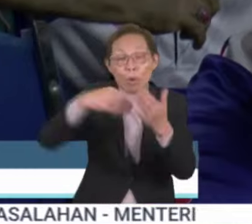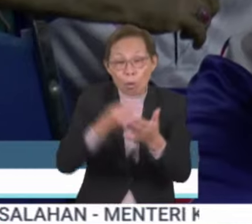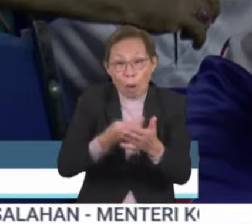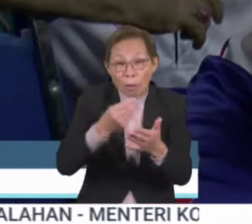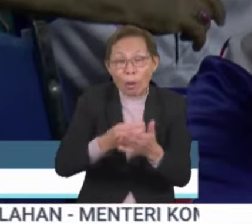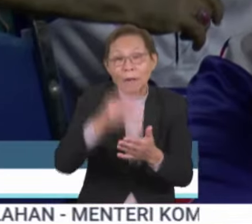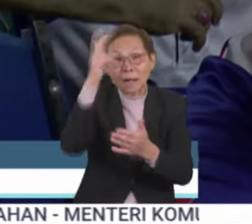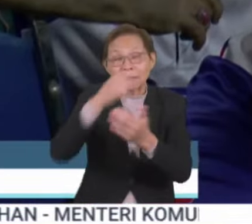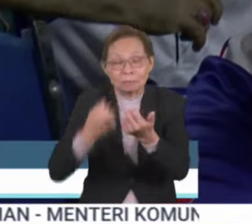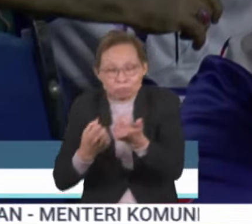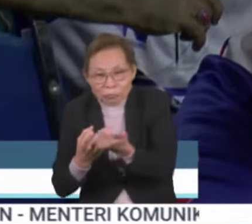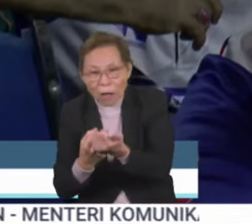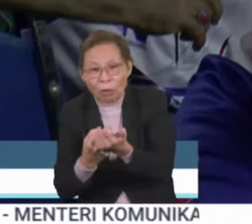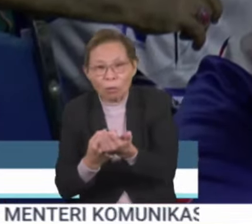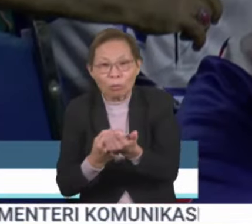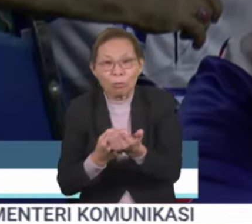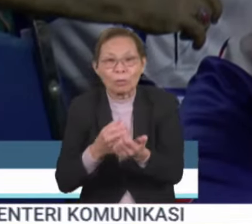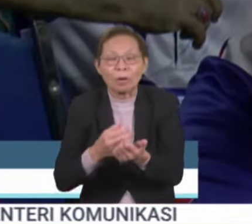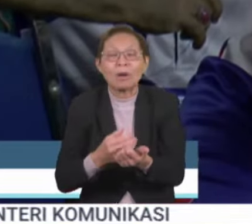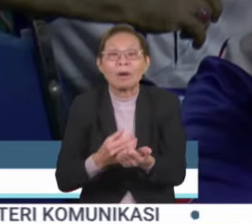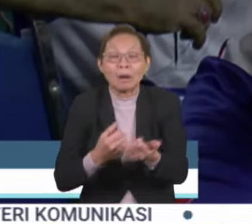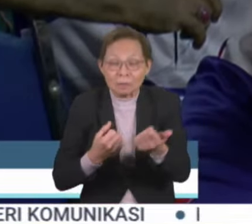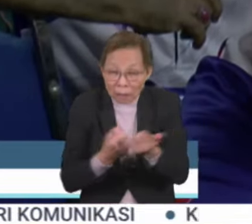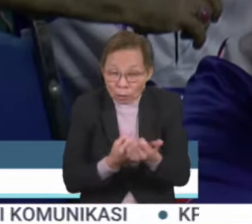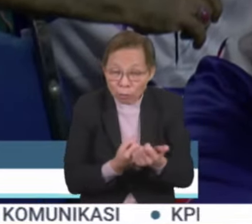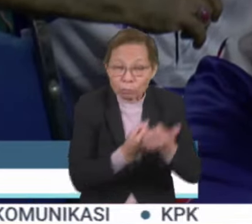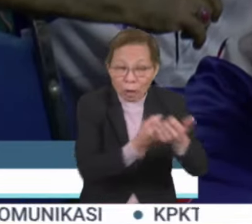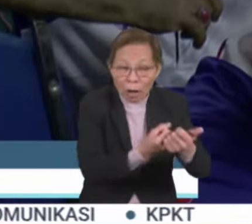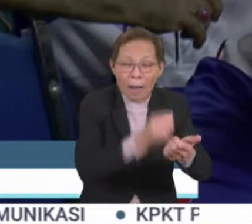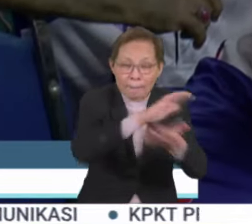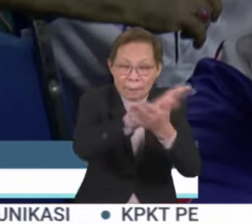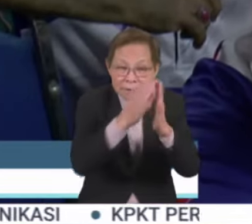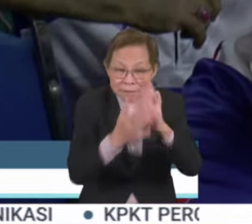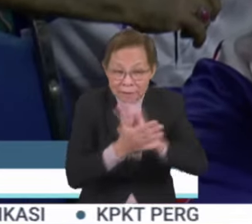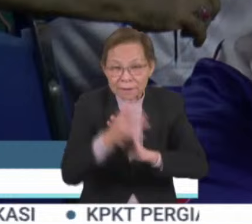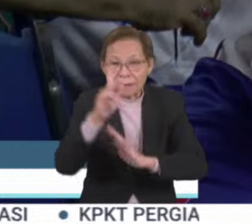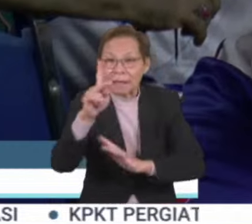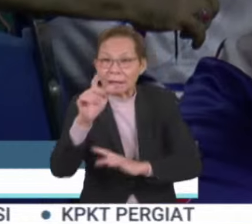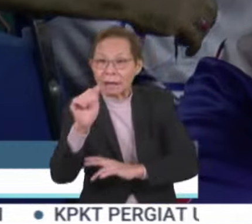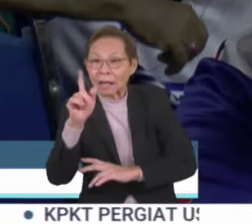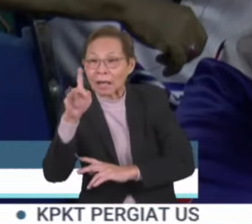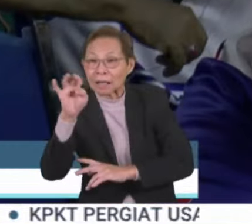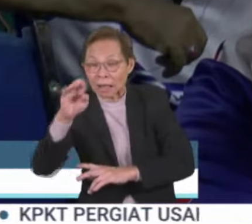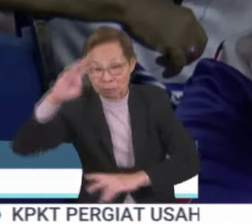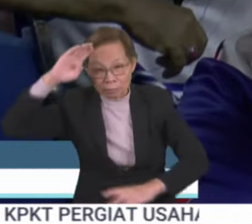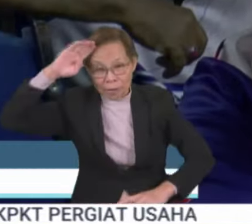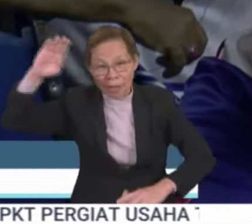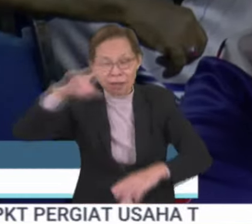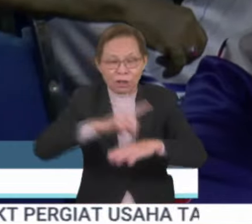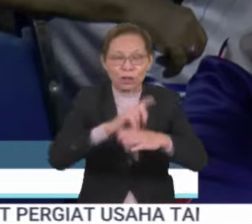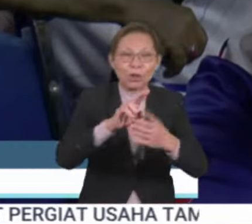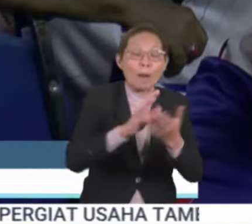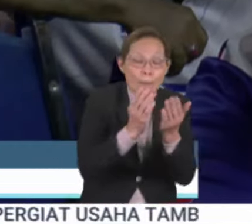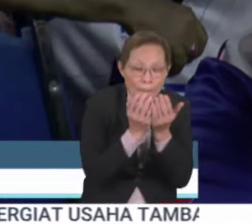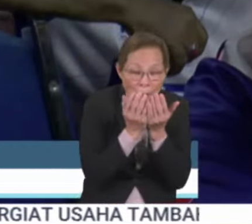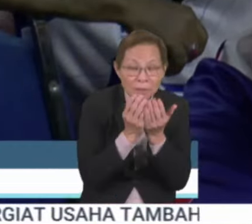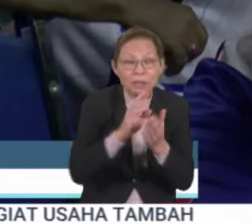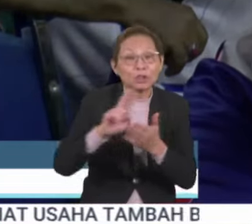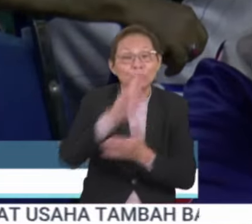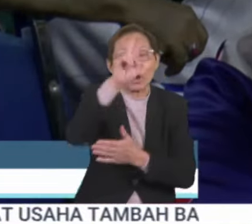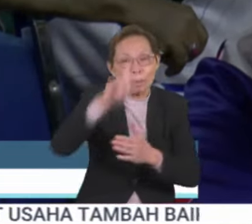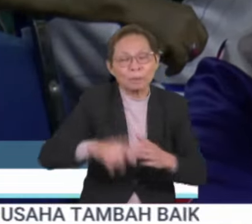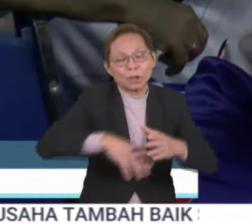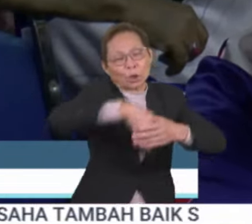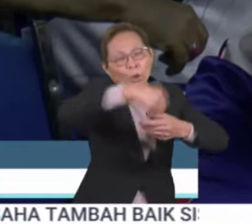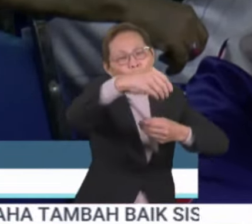yang telah kerajaan keluarkan sepanjang mereka menjadi kadet dan belajar di universiti, dan mereka mesti keluar daripada